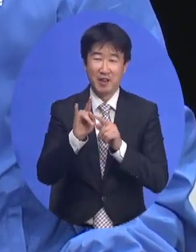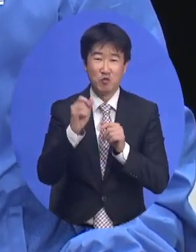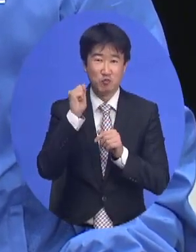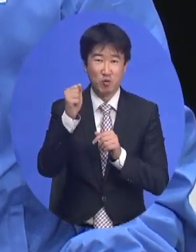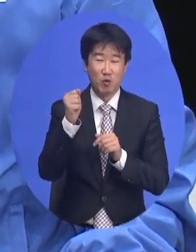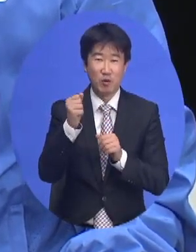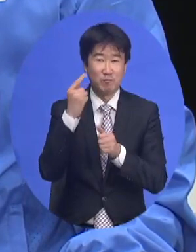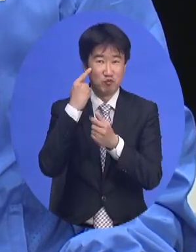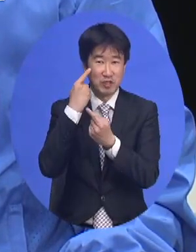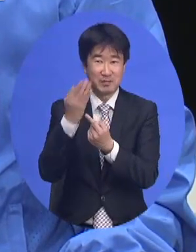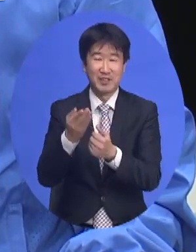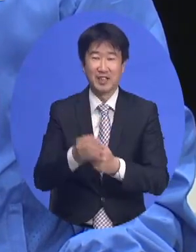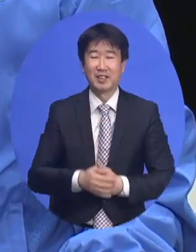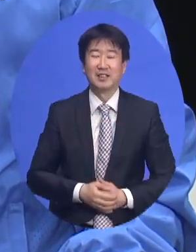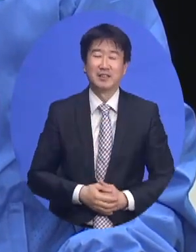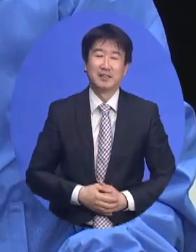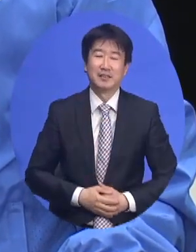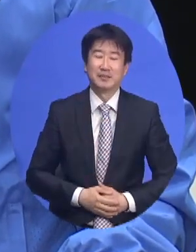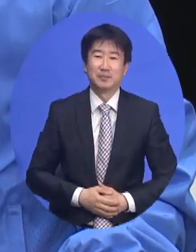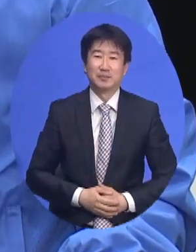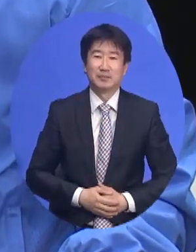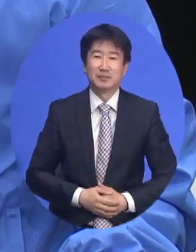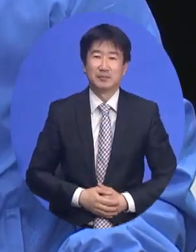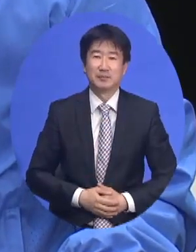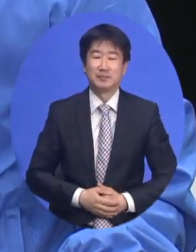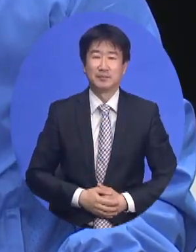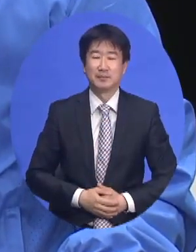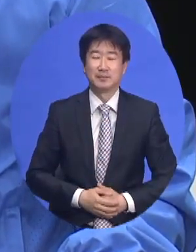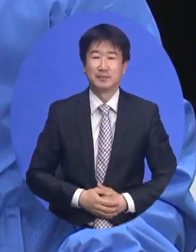후보께 질문드리겠습니다. 그